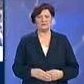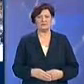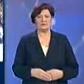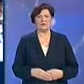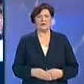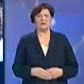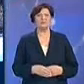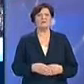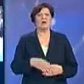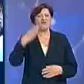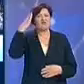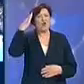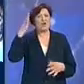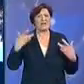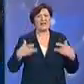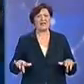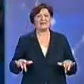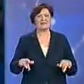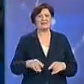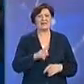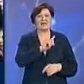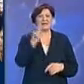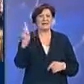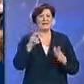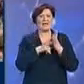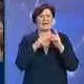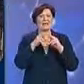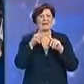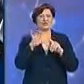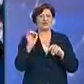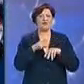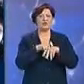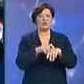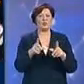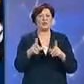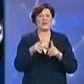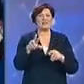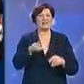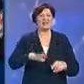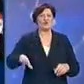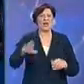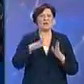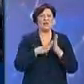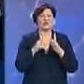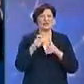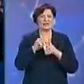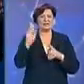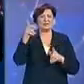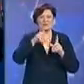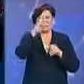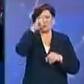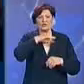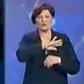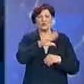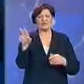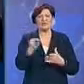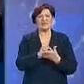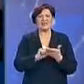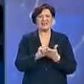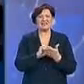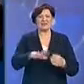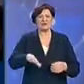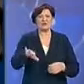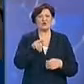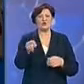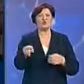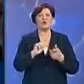Boj na neutralnost, a ne tato pakt. Lider Ujedinjenih regiona Srbije, Mlađan Dinkić, pozva ju Nišu sve da glasuju za regione,